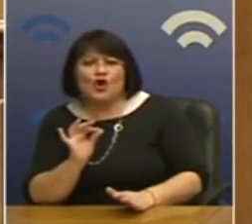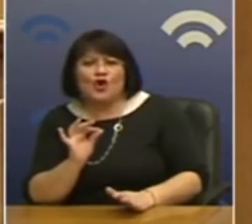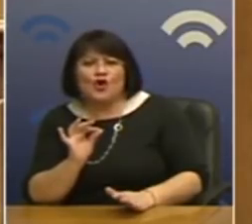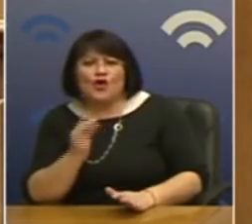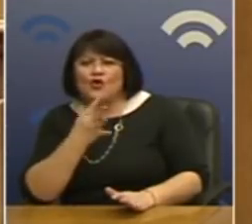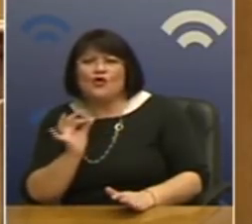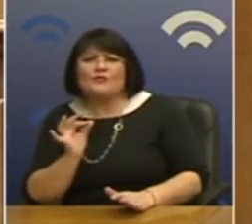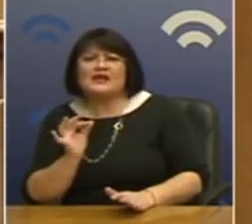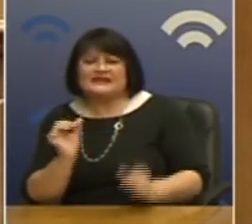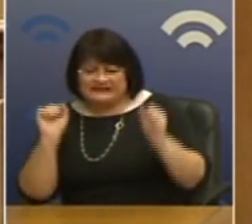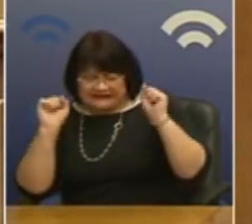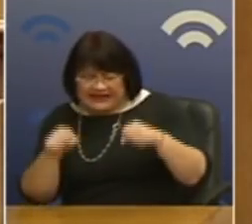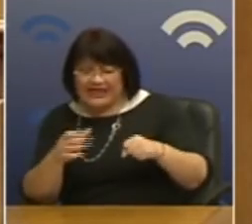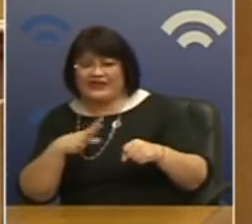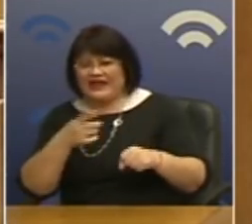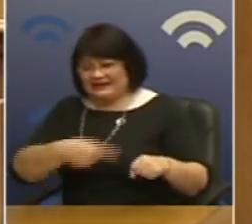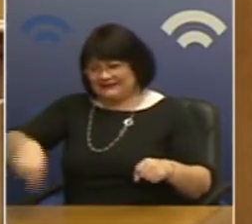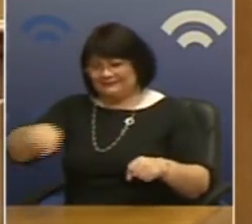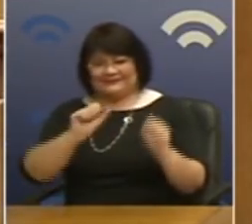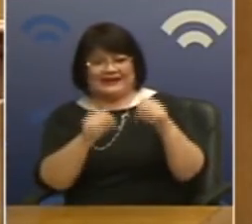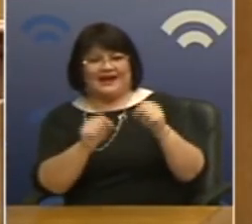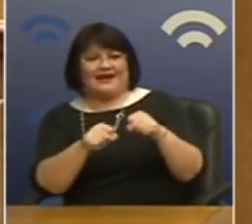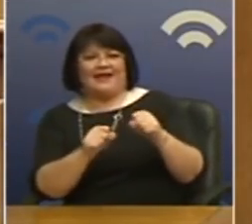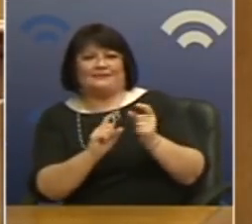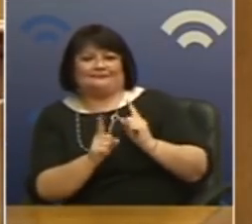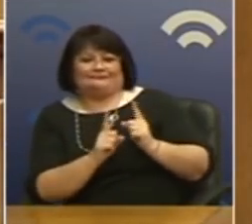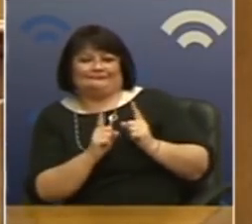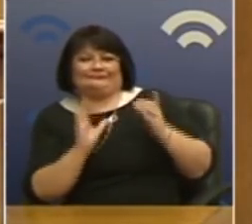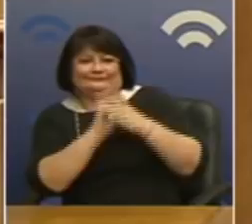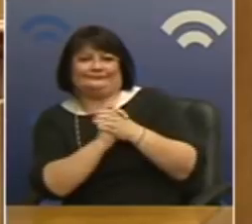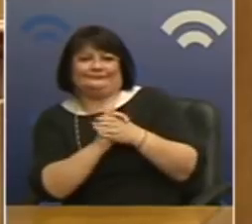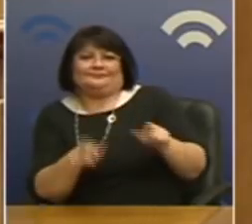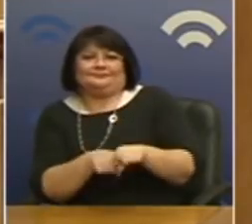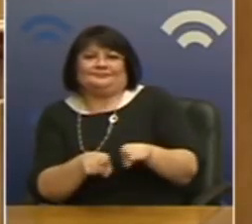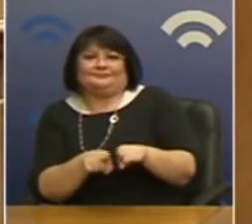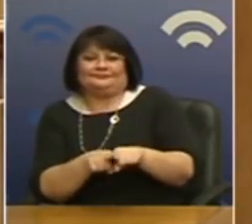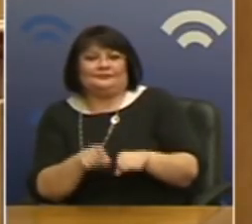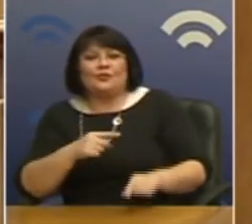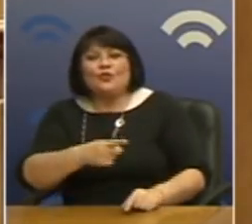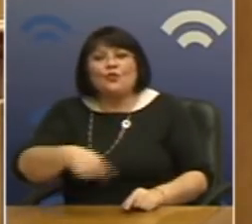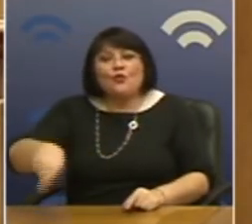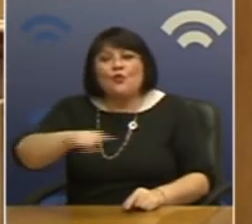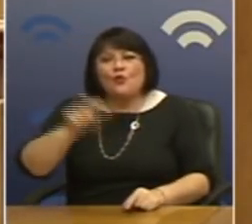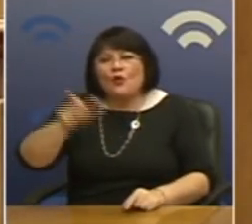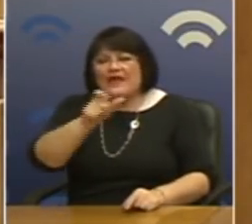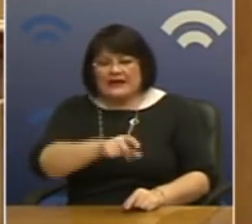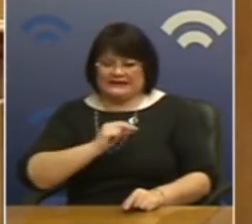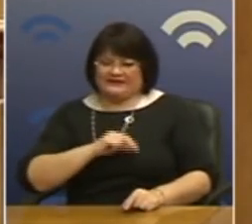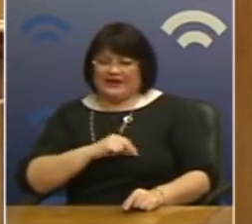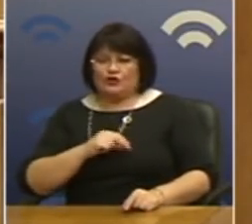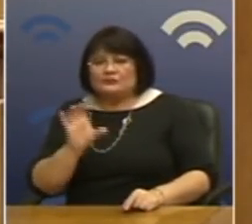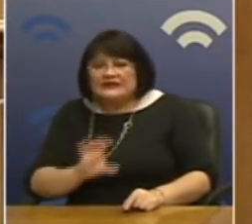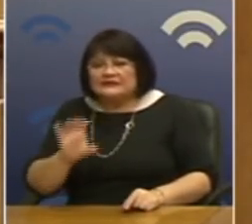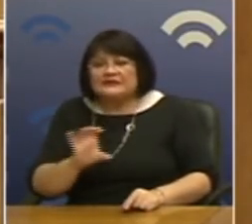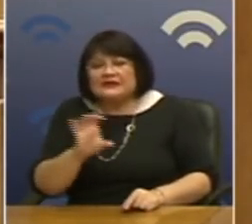αυτό της συνένεσης, και όλοι σας αναζητείτε, επαναλαμβάνω με τις ιδιαίτερες σκοπιμότητες βέβαια του καθενός,